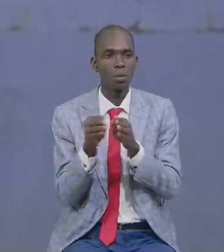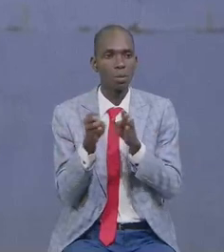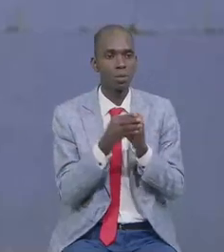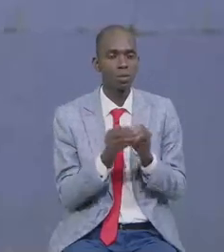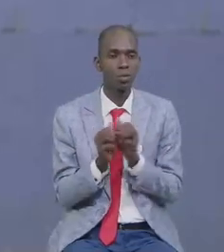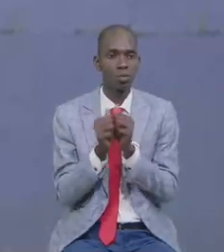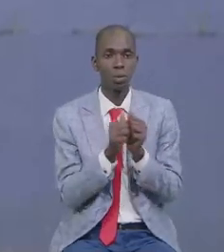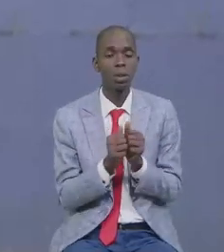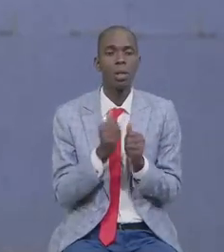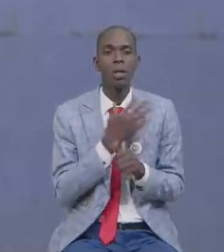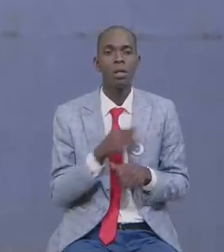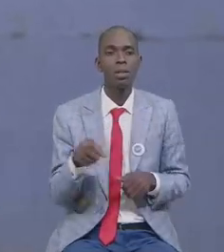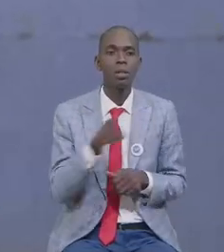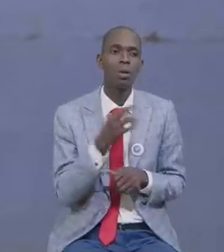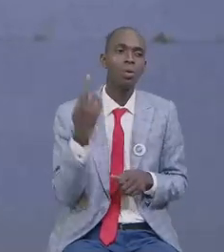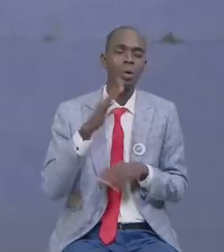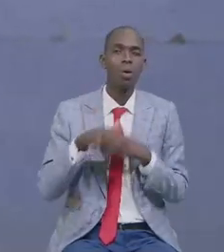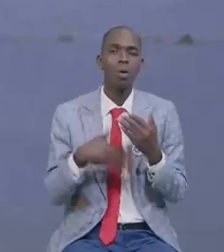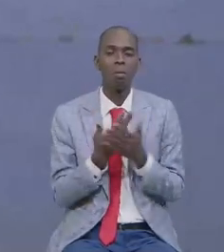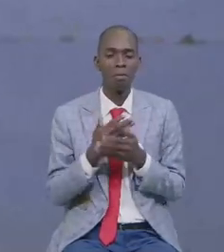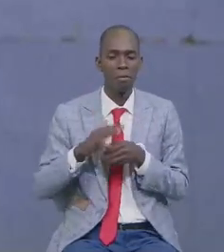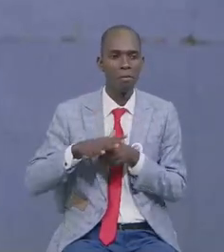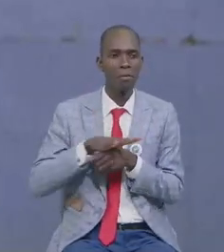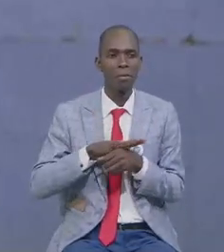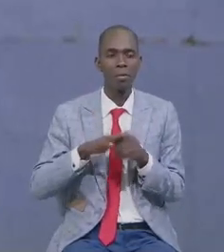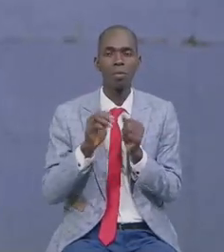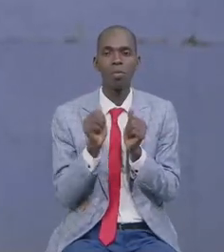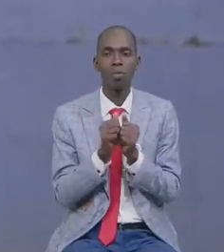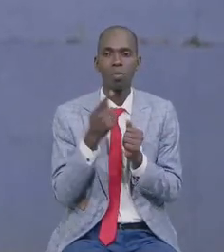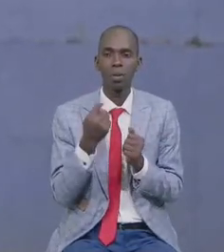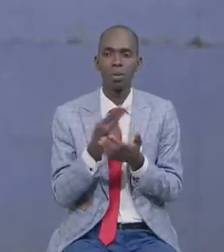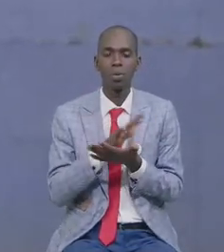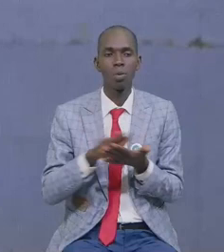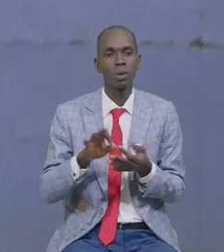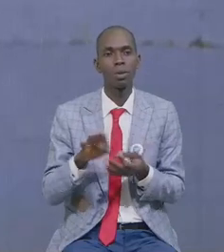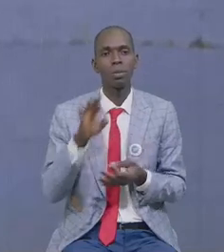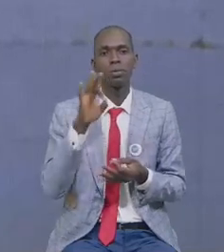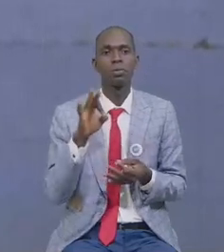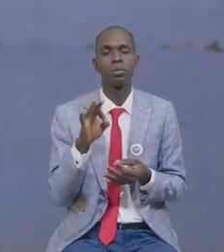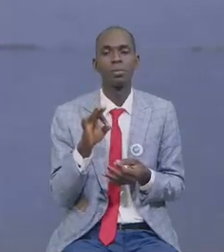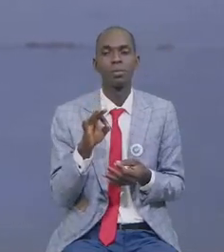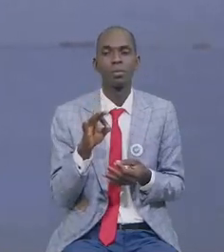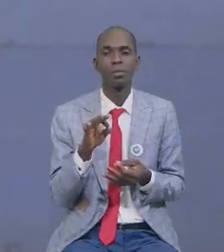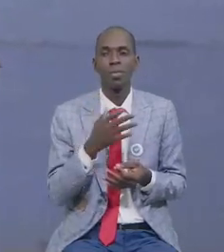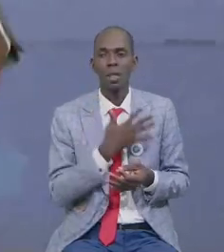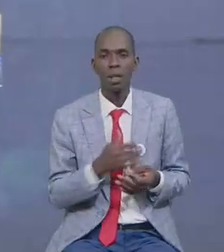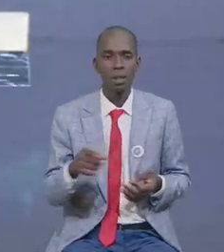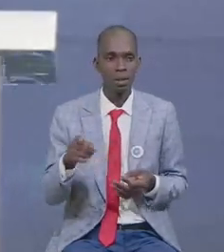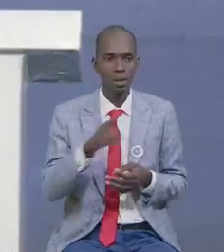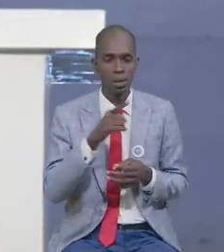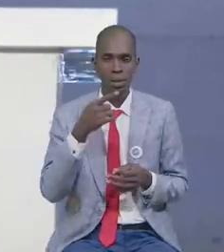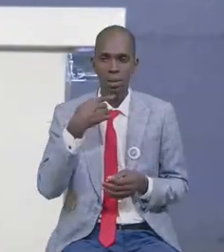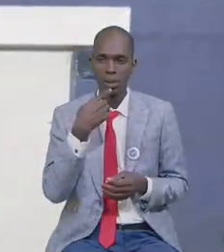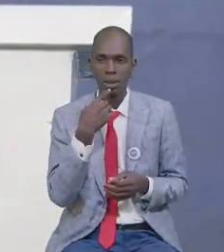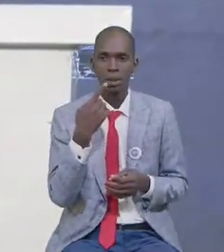Et ils furent tous remplis du Saint-Esprit. Et ils annonçaient la parole